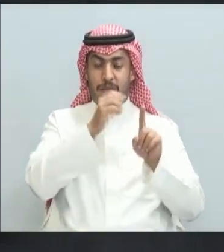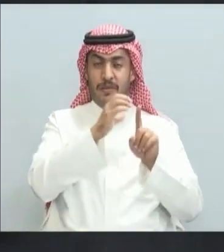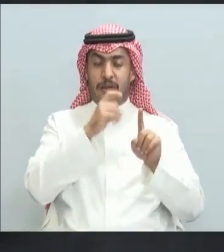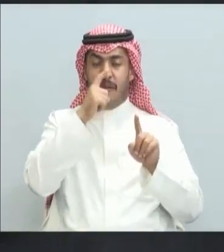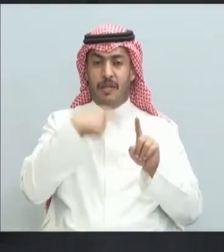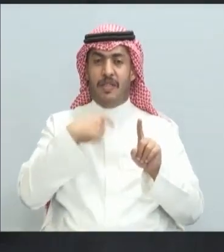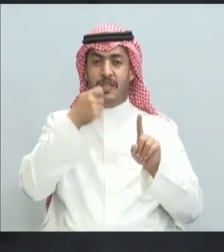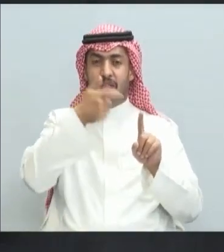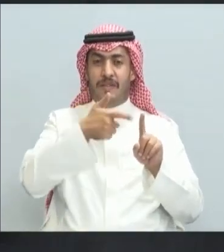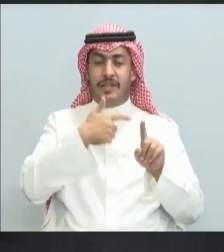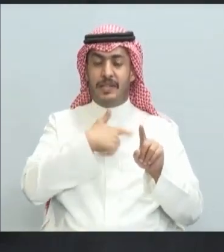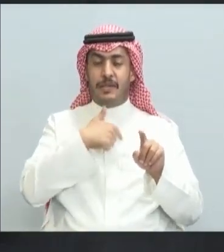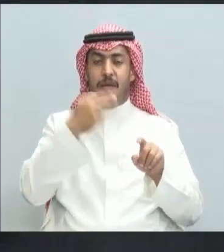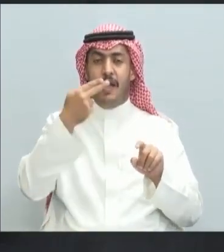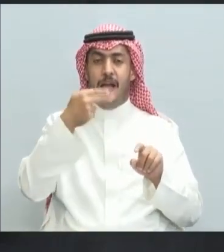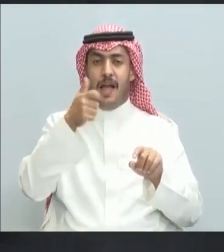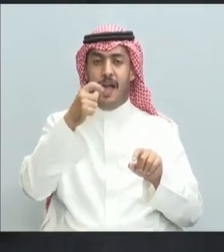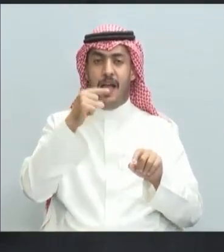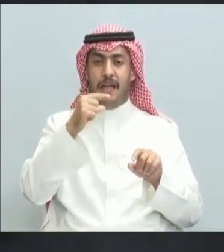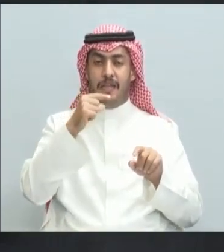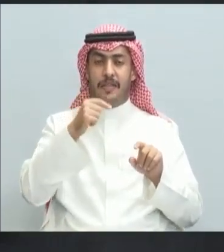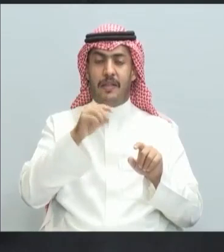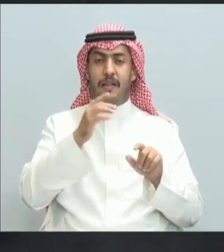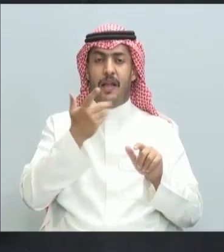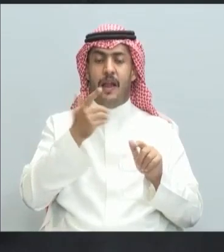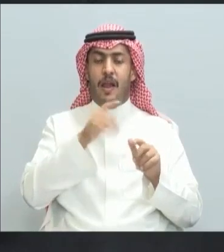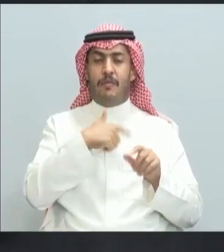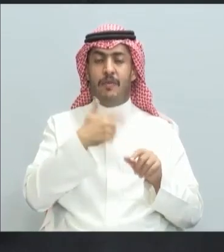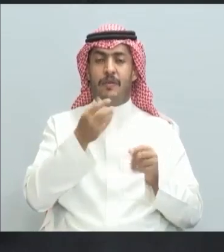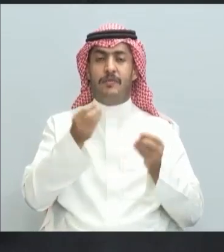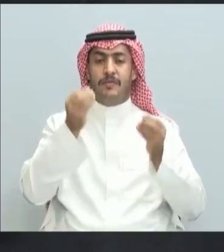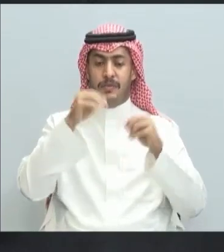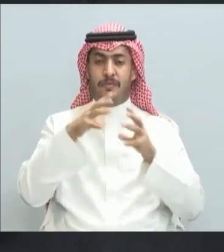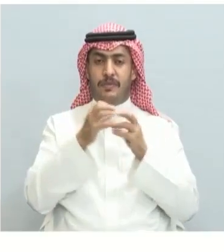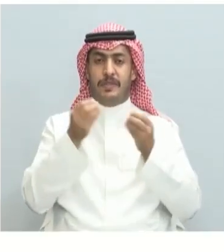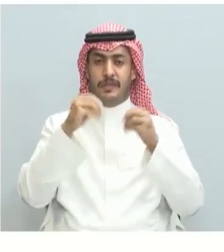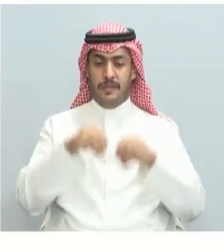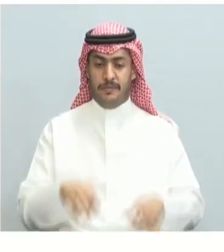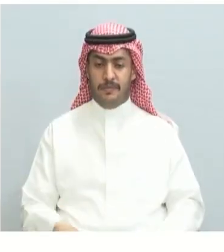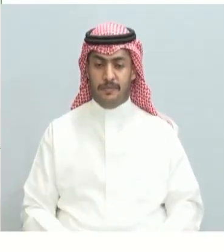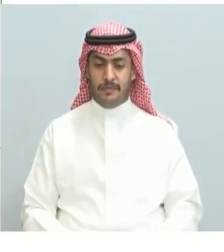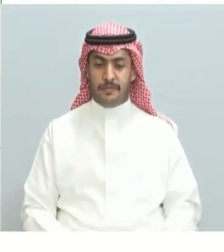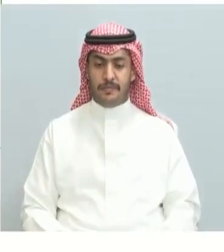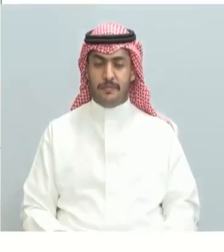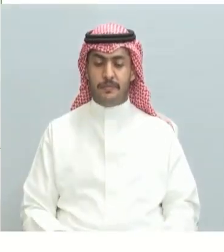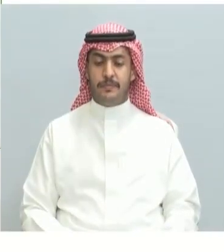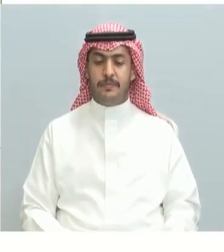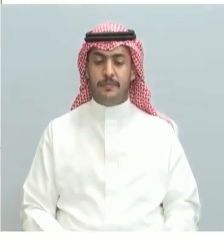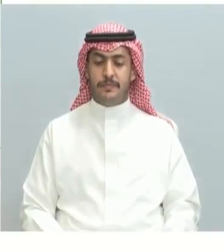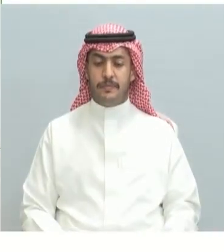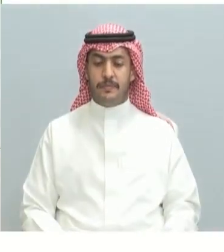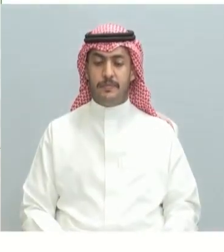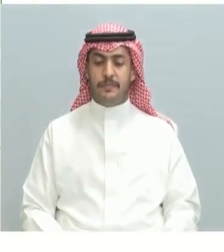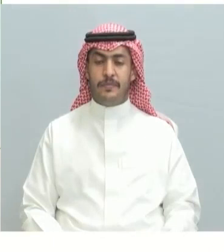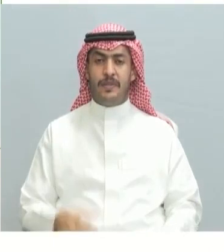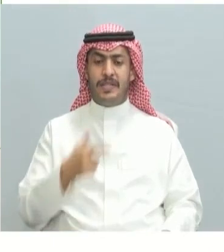سيدفع ما يسمى بالعائد او كلفه الائتمان وسنوضح الان اكثر